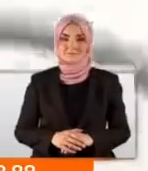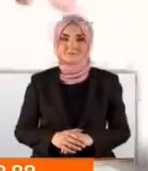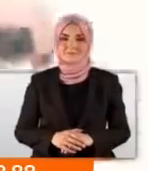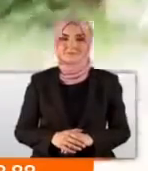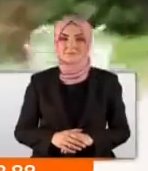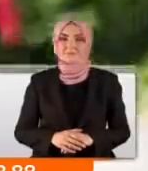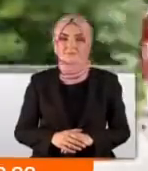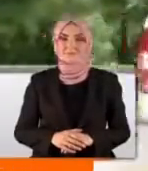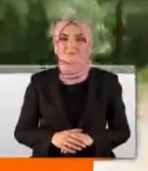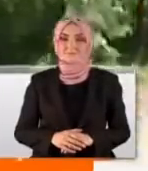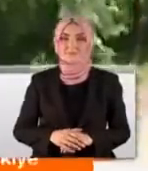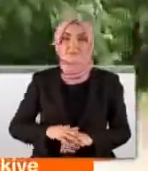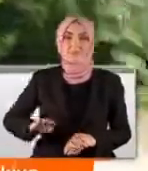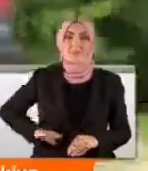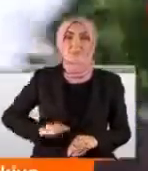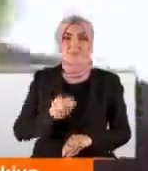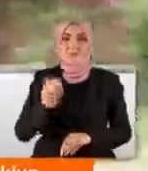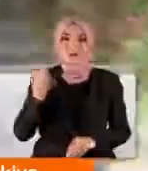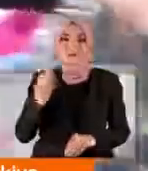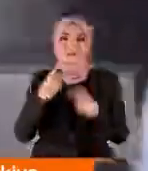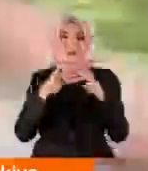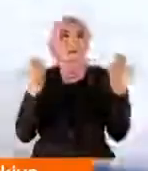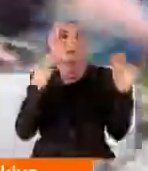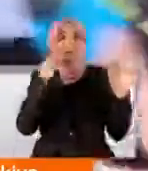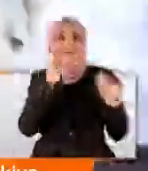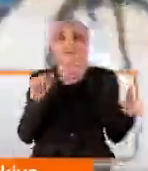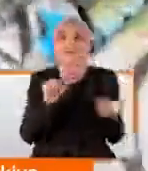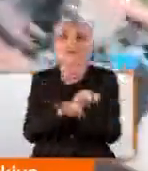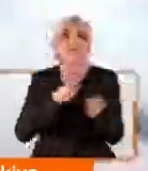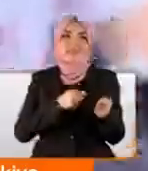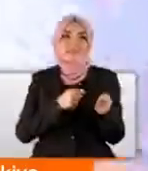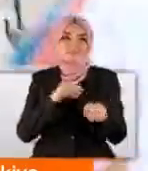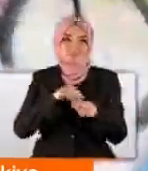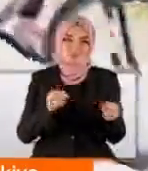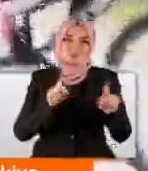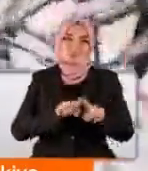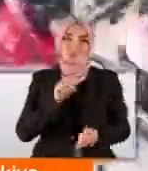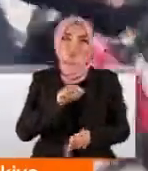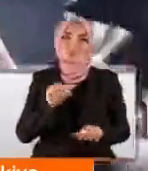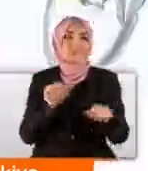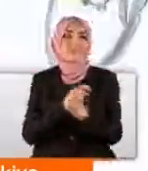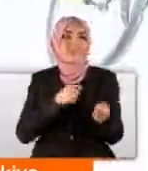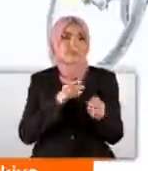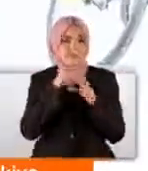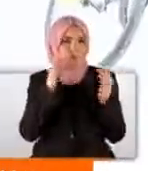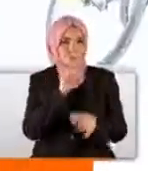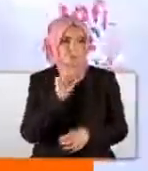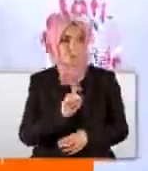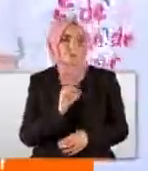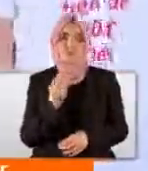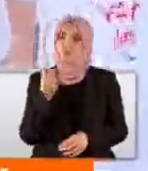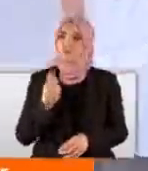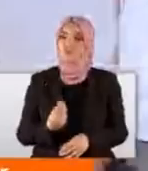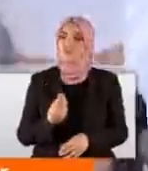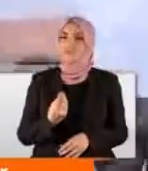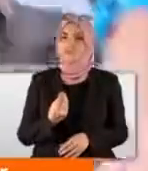Kolay gelsin. Öğrenciler açık havada telafi eğitiminde buluştu. Telafi eğitiminden mutlu musun? Nasıl gidiyor? Çok güzel bence.